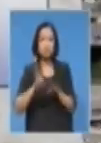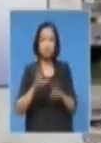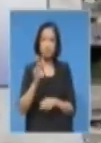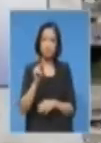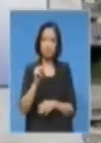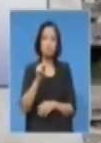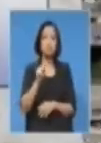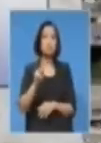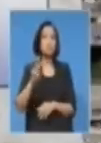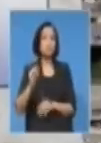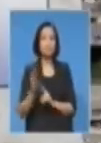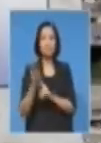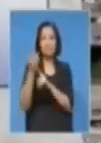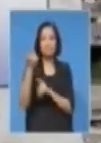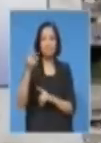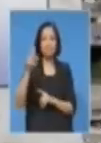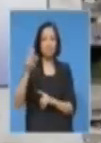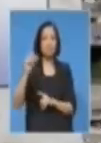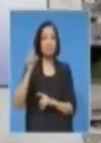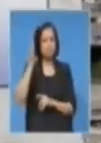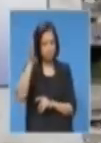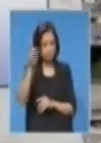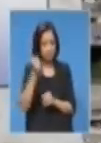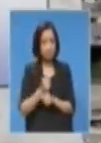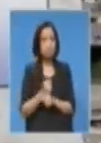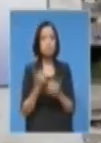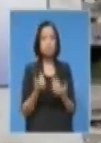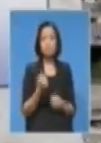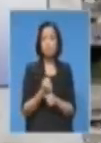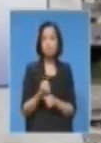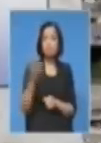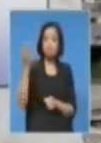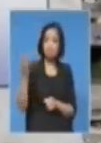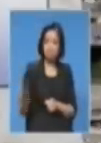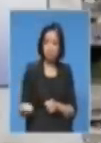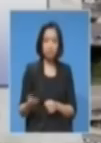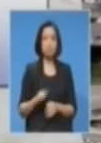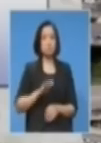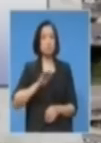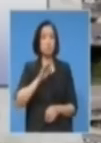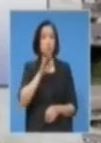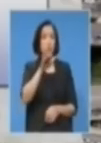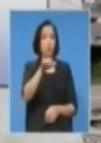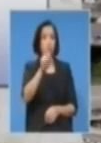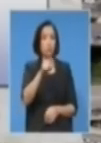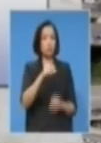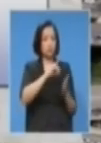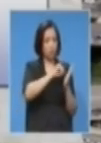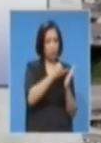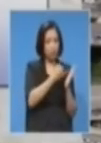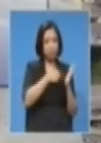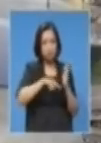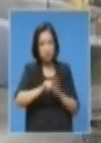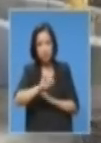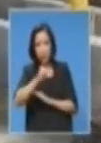การเสนอคณะรัฐมนตรีต่อไปเพราะนั้นเราก็จะมีโครงข่ายในเรื่องของมอเตอร์เวย์ที่เชื่อมระหว่างจังหวัดนะครับ